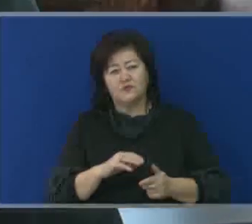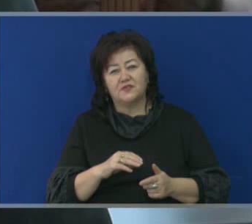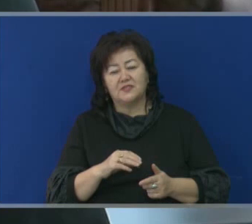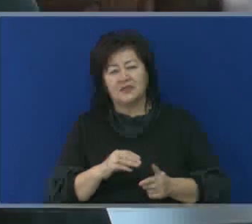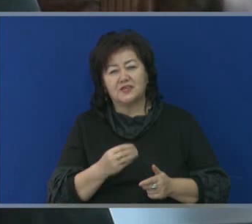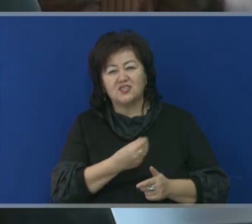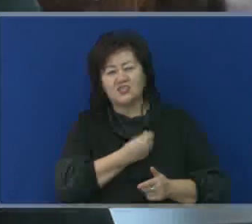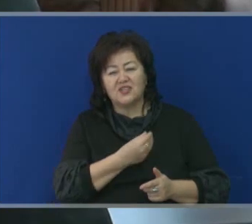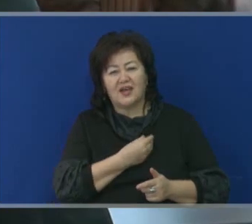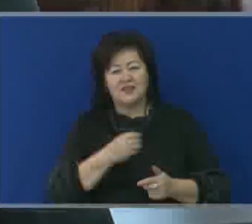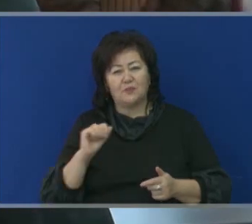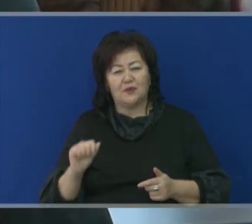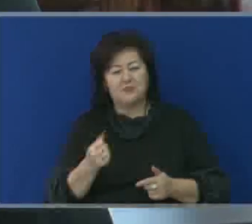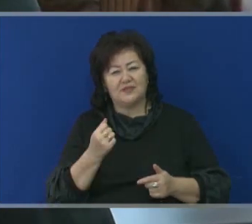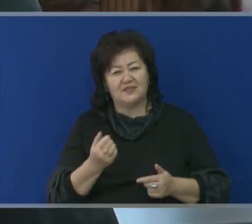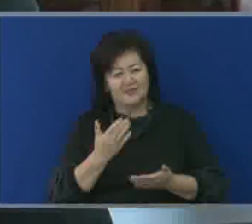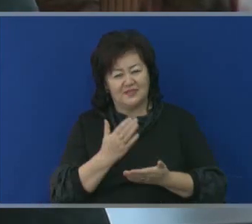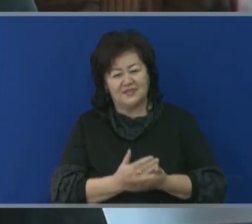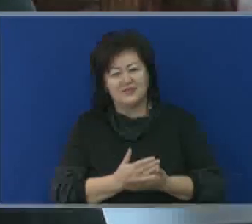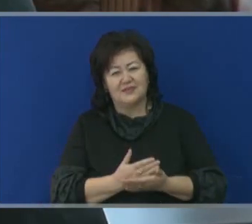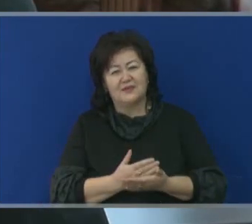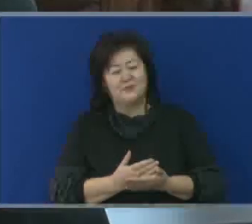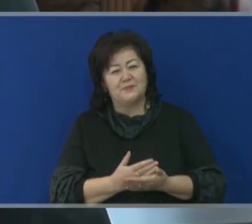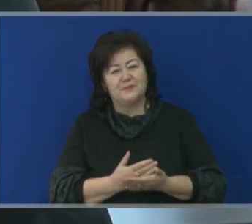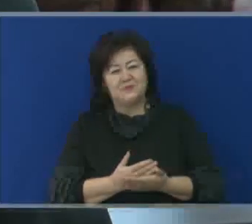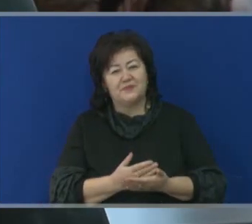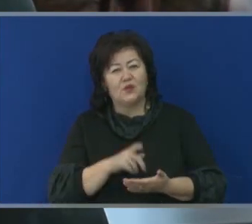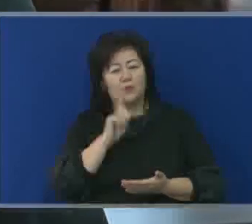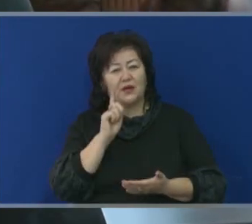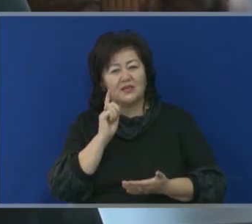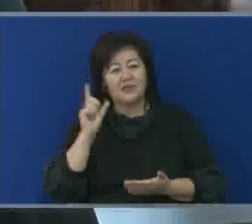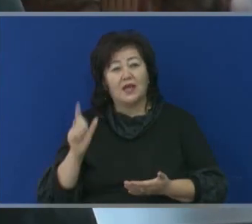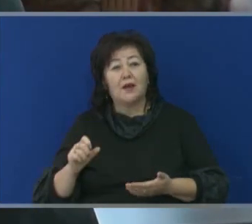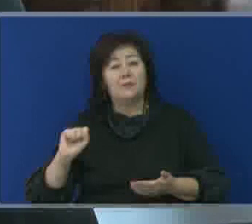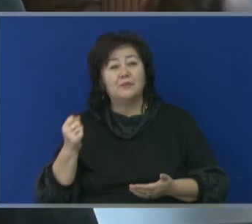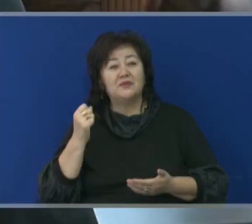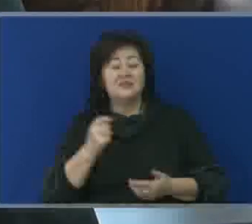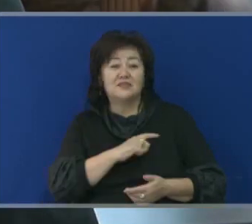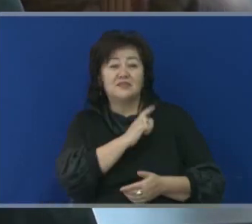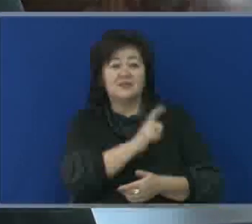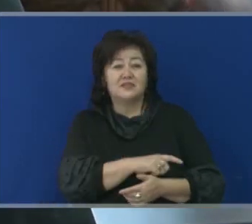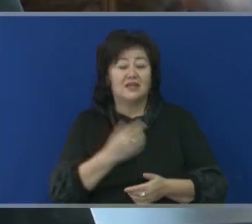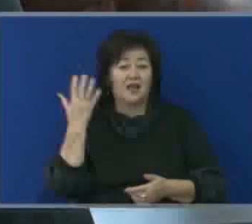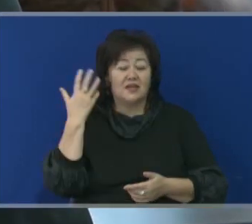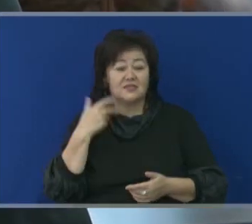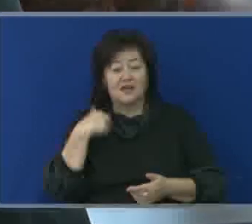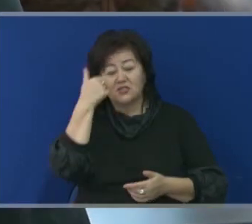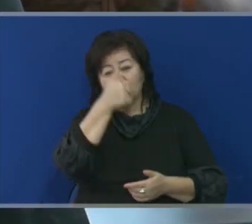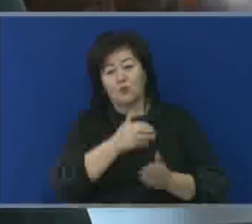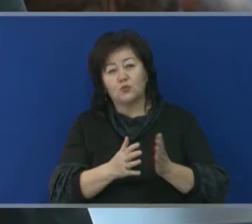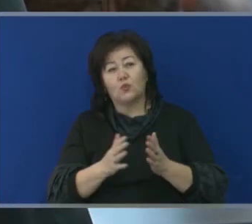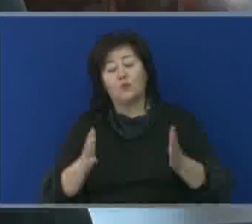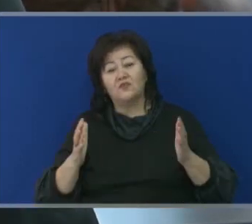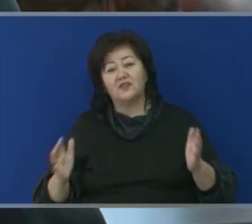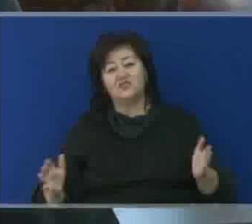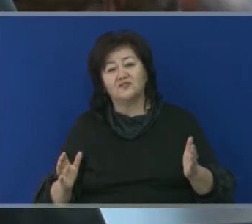такой задор, чтобы это желание победить. Ну, победят сильнее. Кстати, с каждым годом увеличиваются